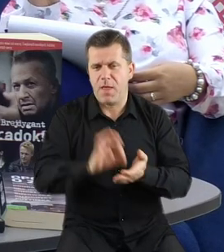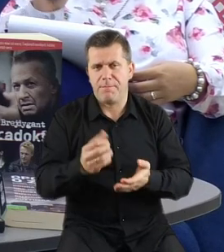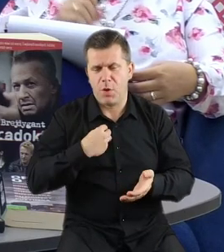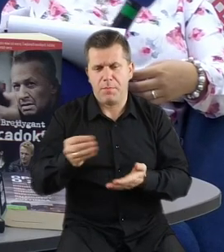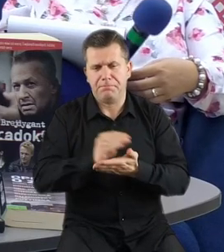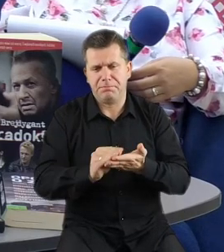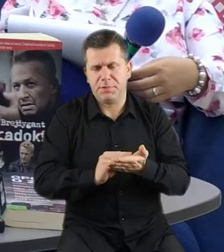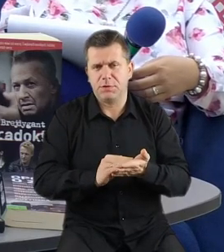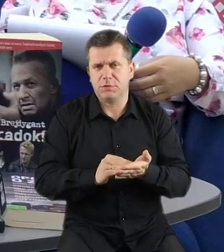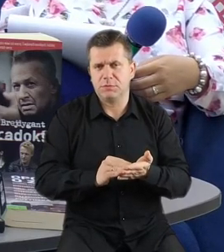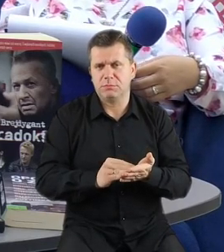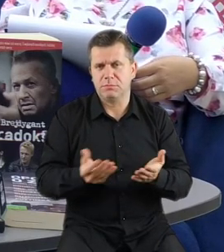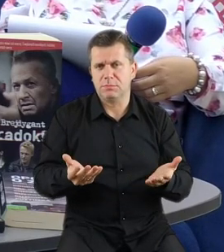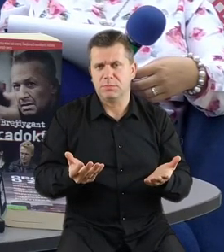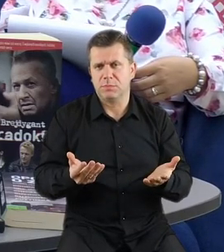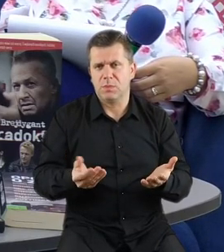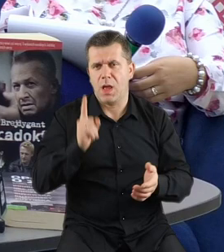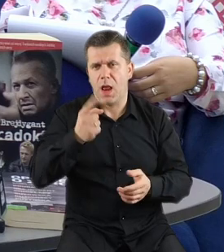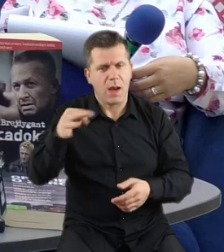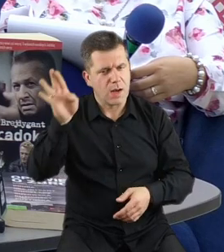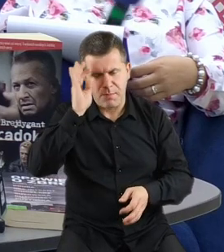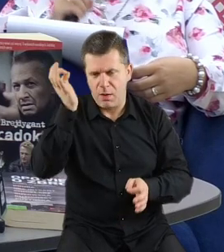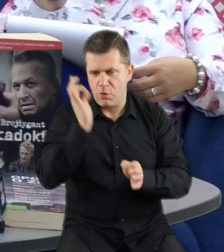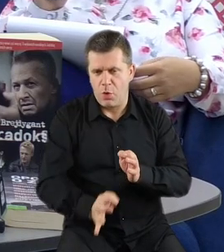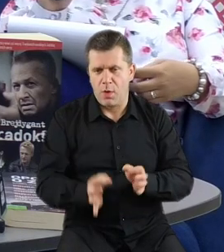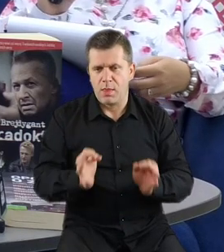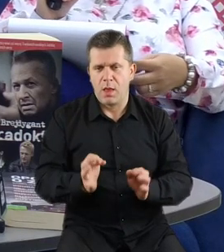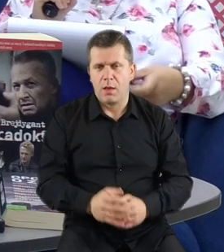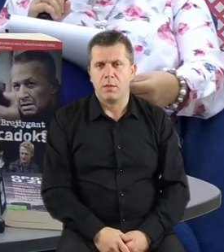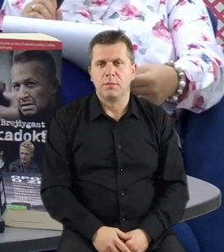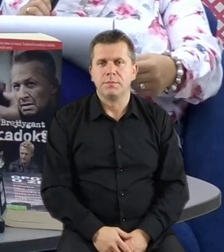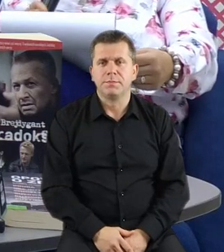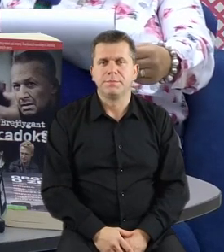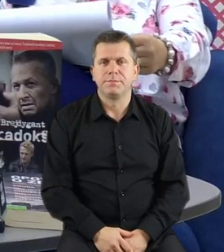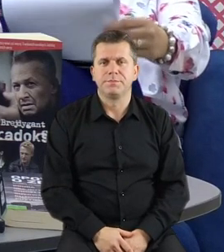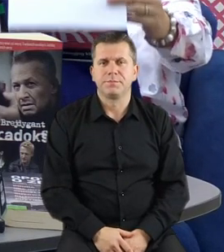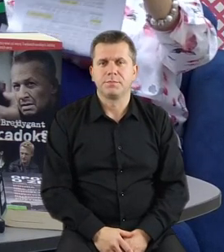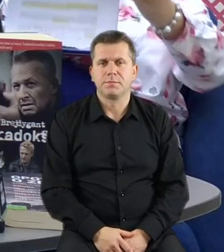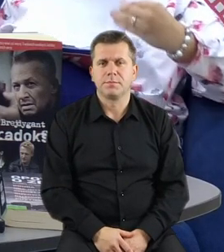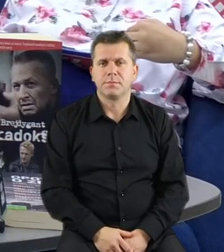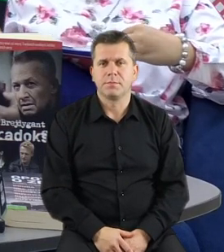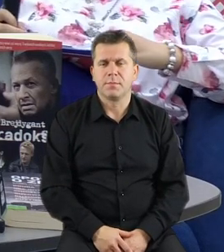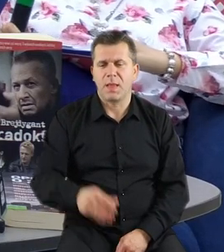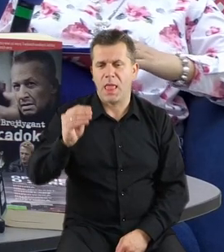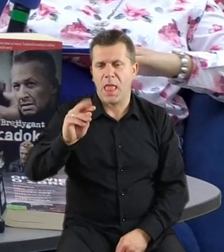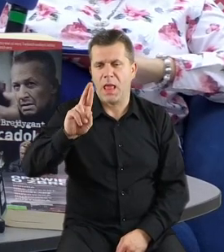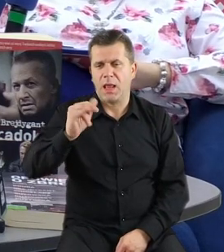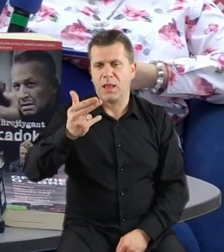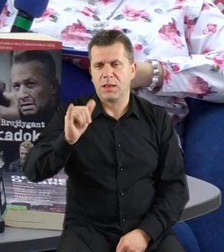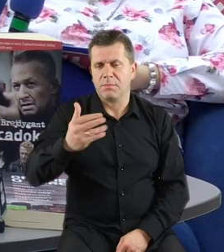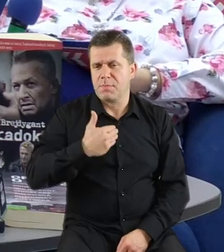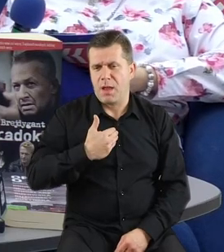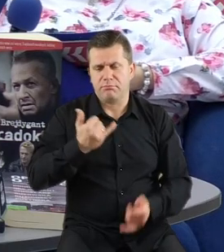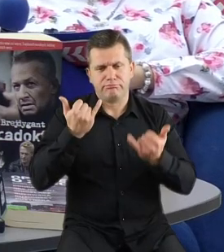to na, bo gdzieś, ale nie pamiętam w tej chwili. Natomiast, natomiast co do Eryni, to mam